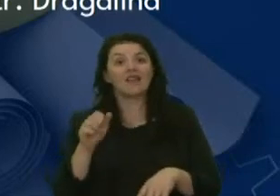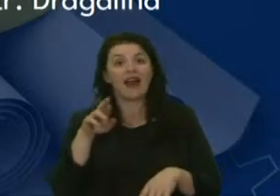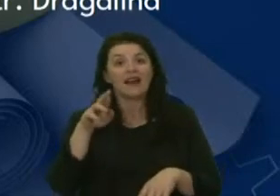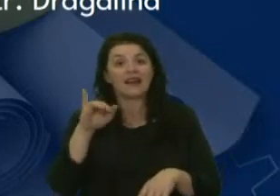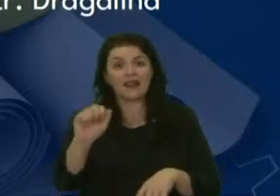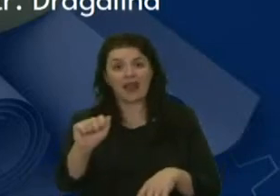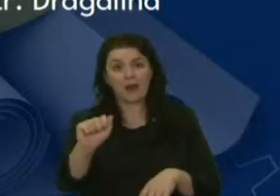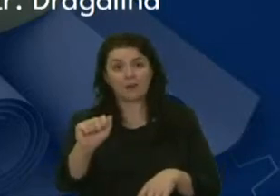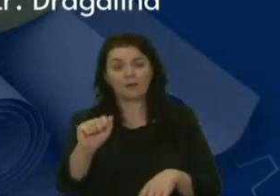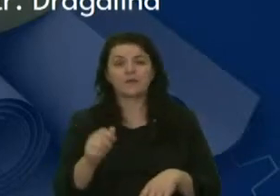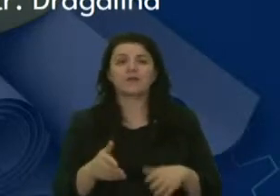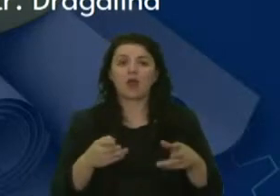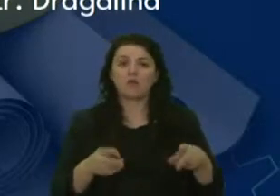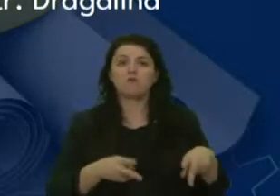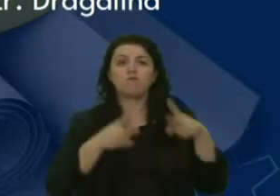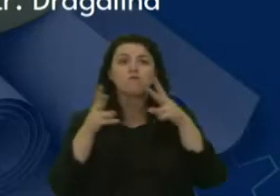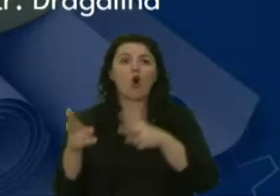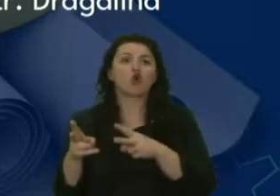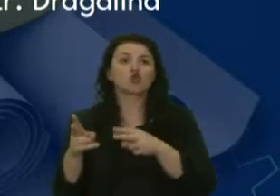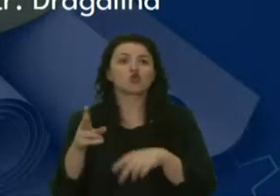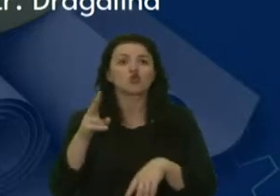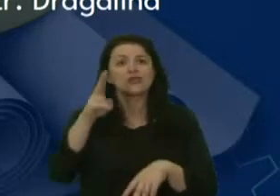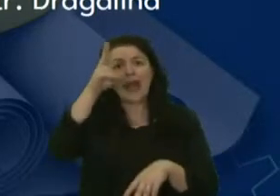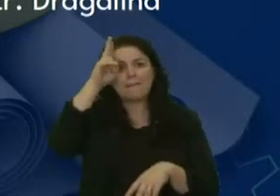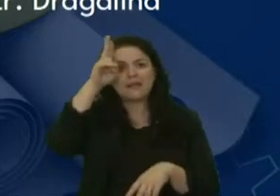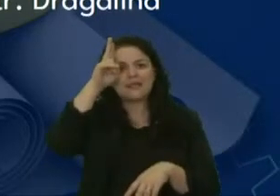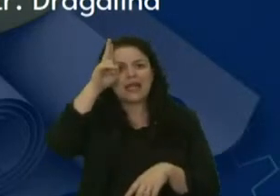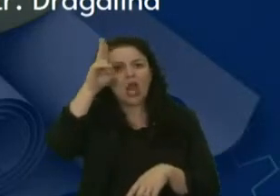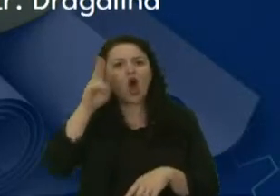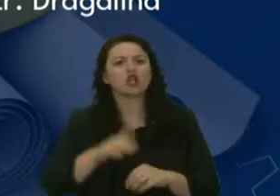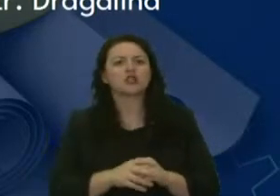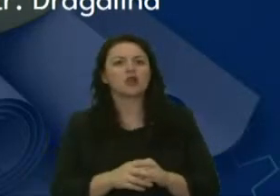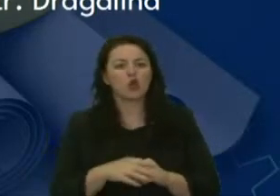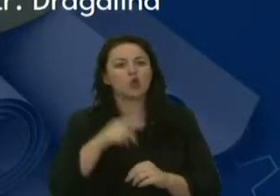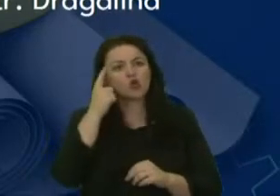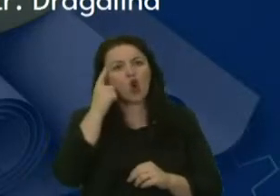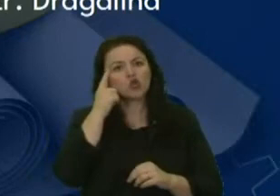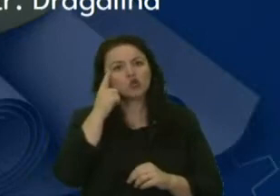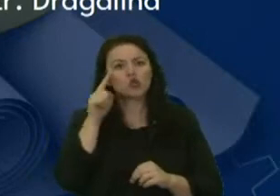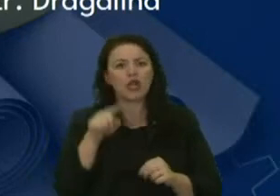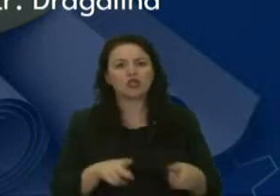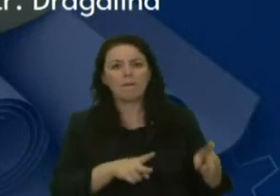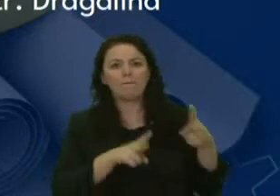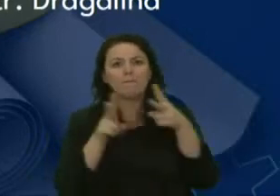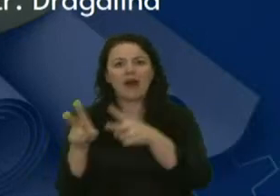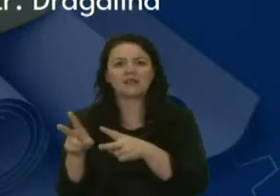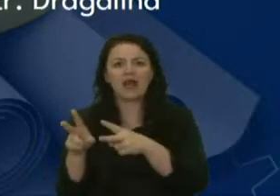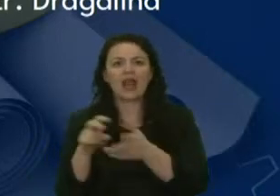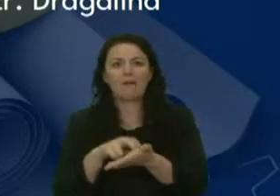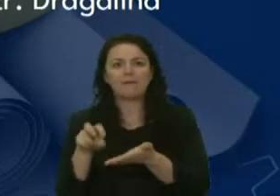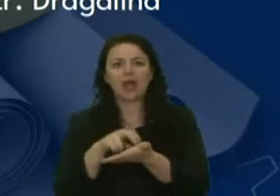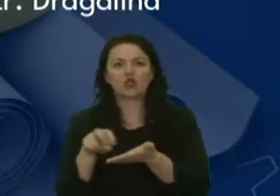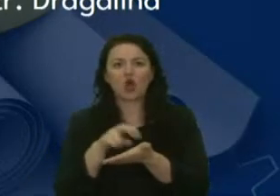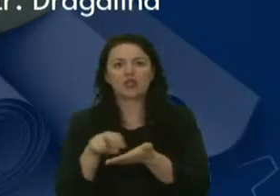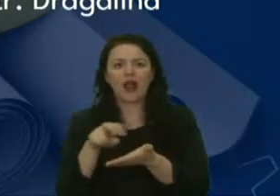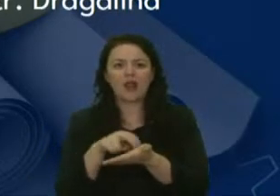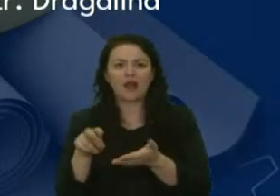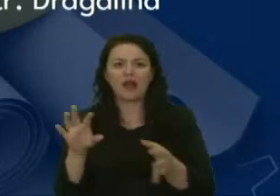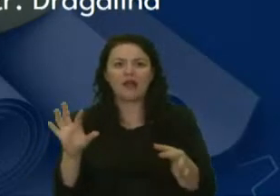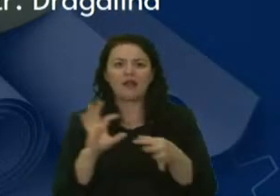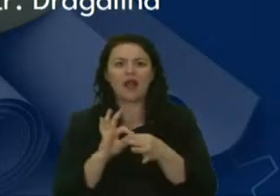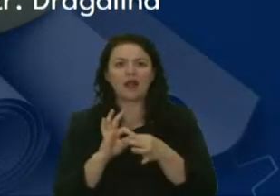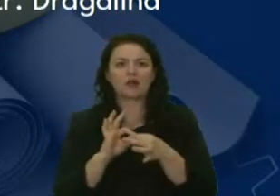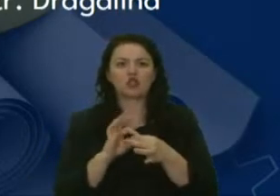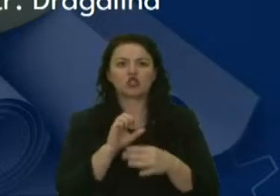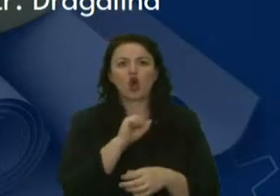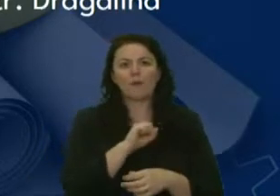reabilitarea pasajului locomotivei Podul nemților atât de cunoscut și de important această pasarelă pietonală care leagă